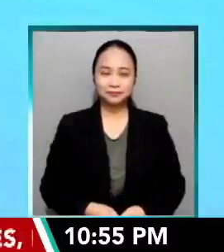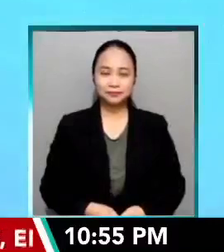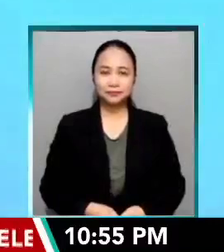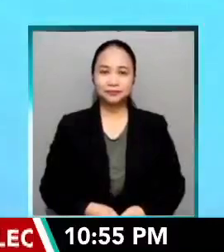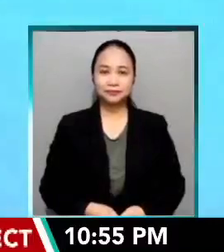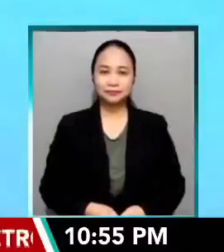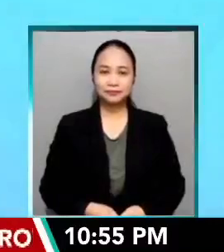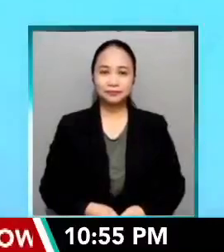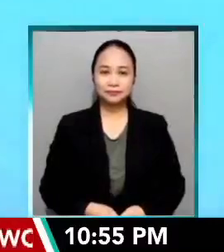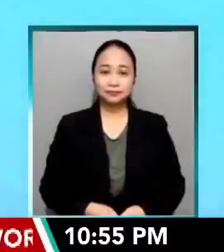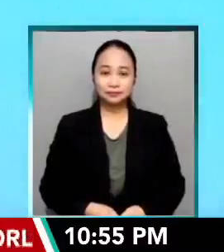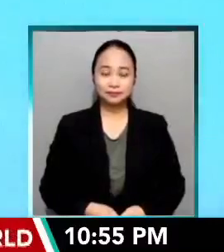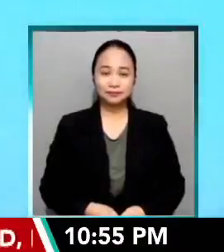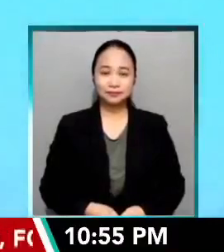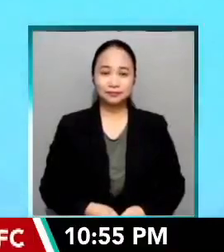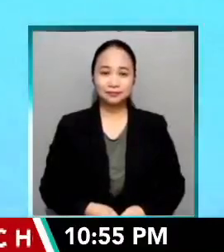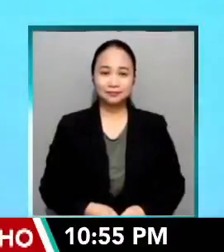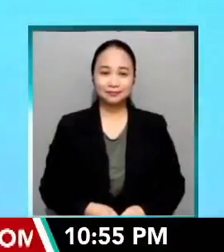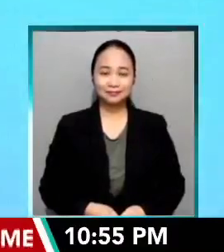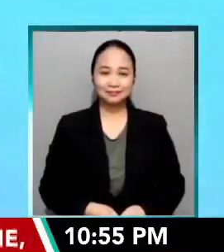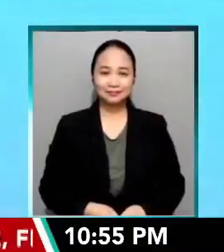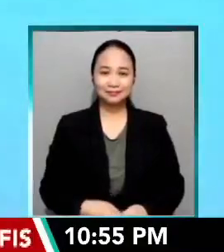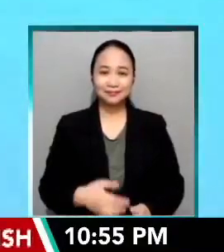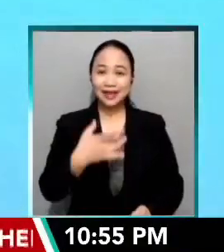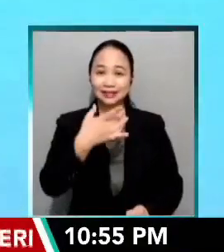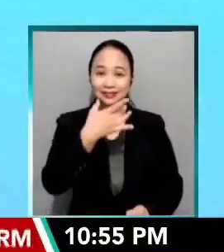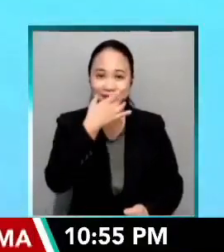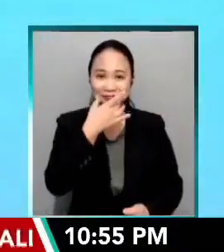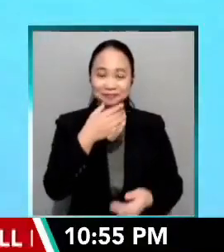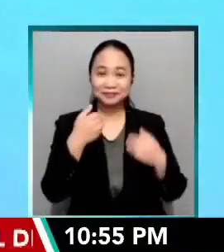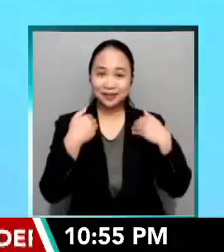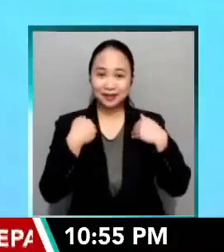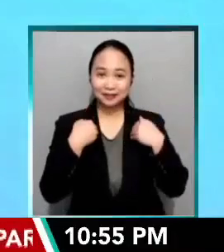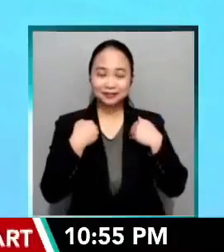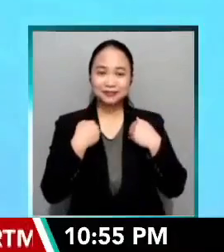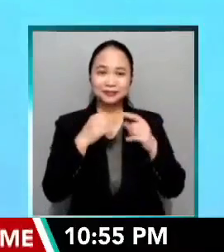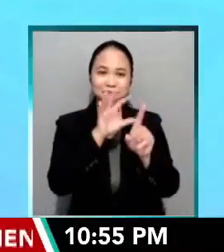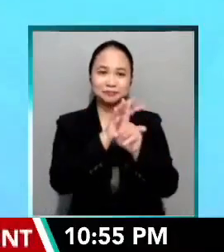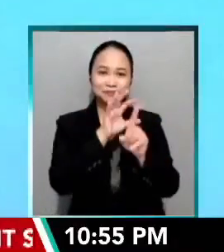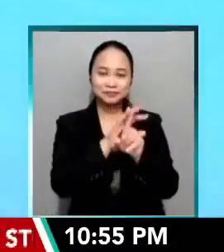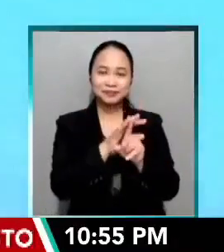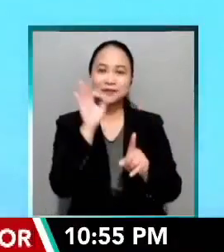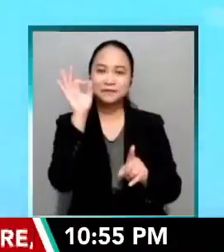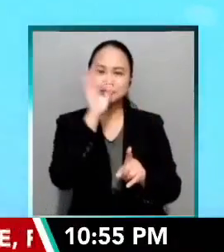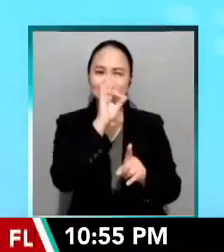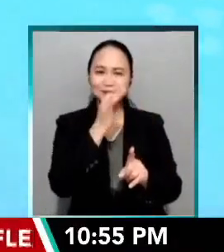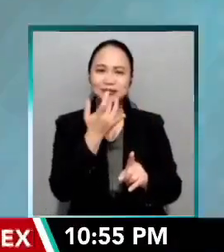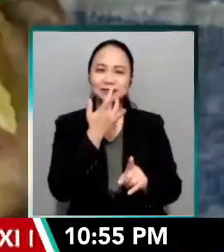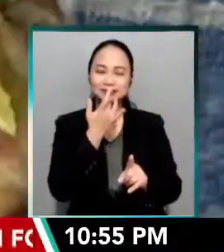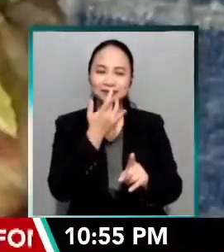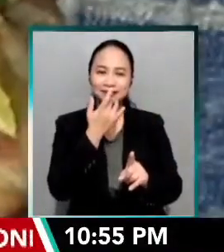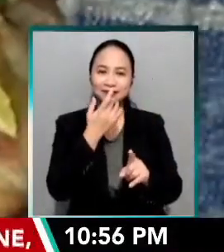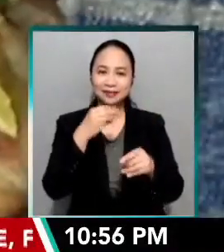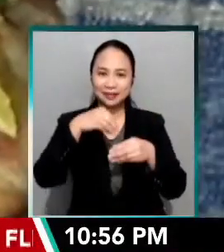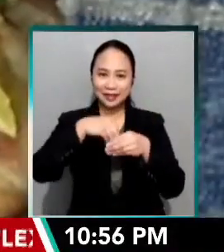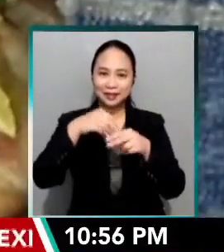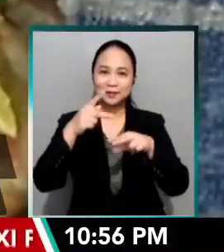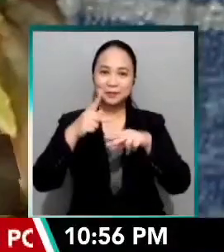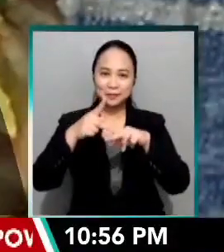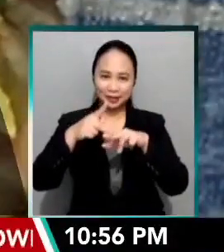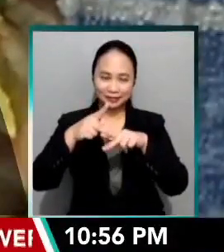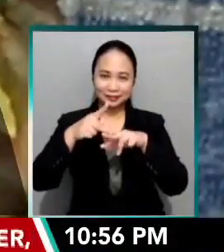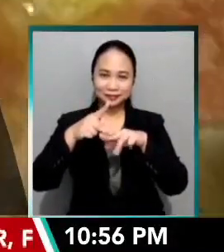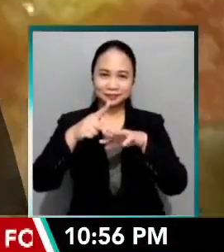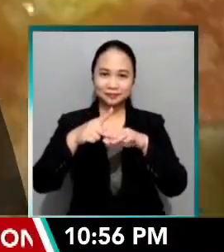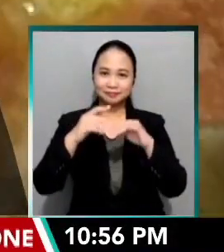Ang bibingka na isang paboritong merienda ng mga Pinoy, ginawang mas espesyal sa Kalasyaw, Pangasinan. Level up na ang lasa niyan